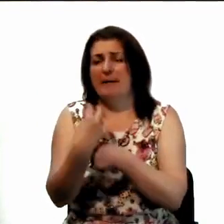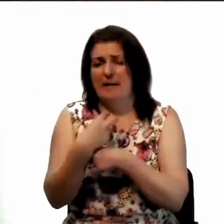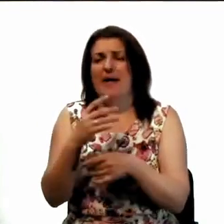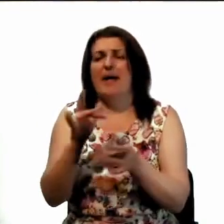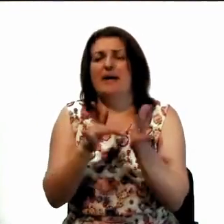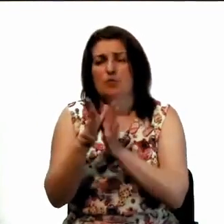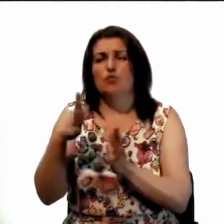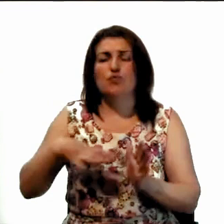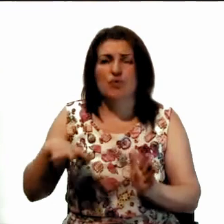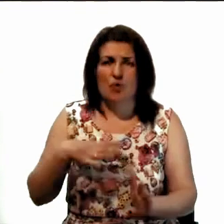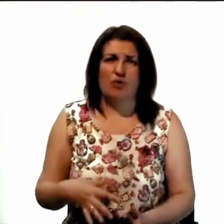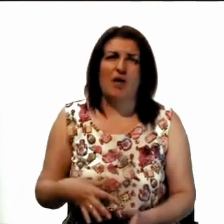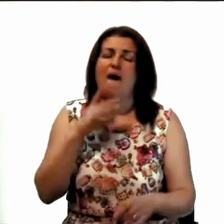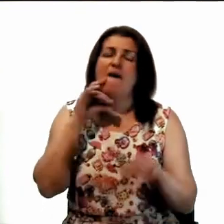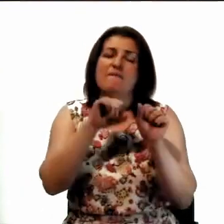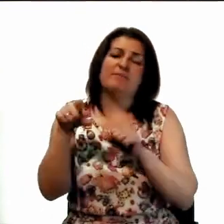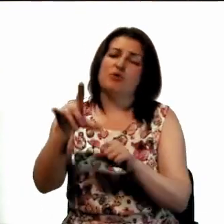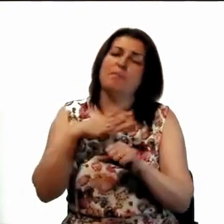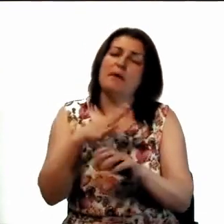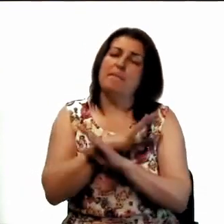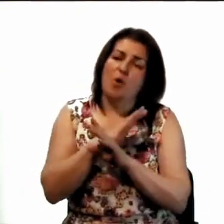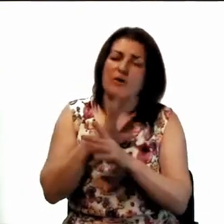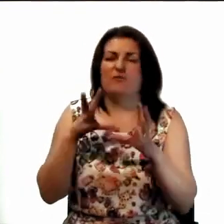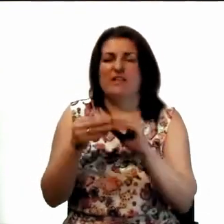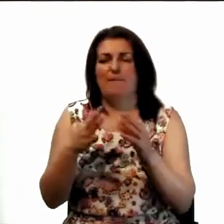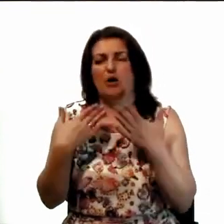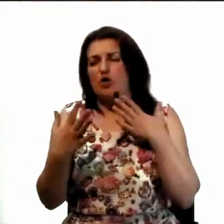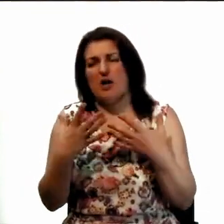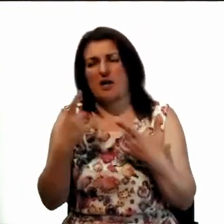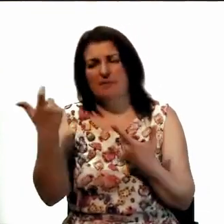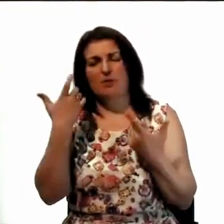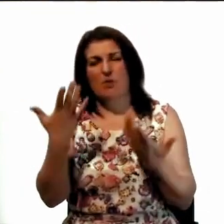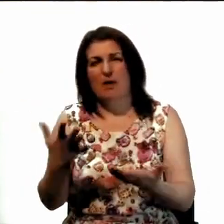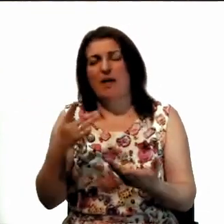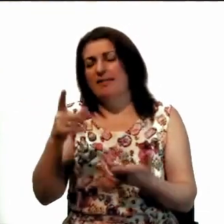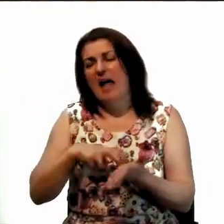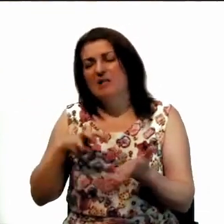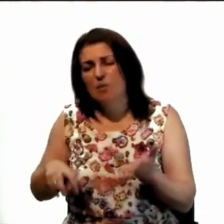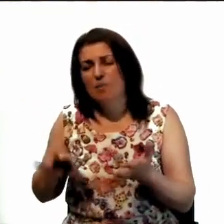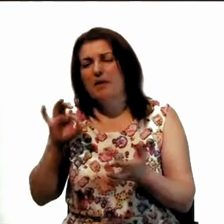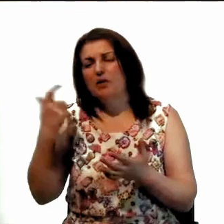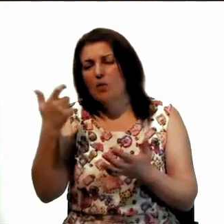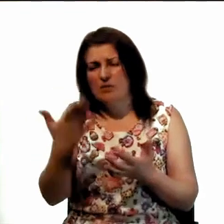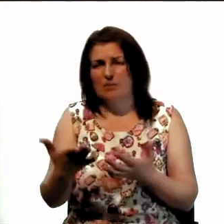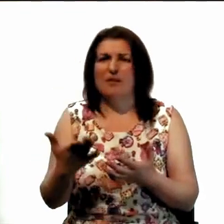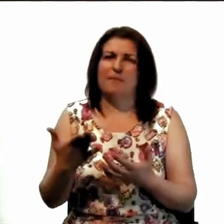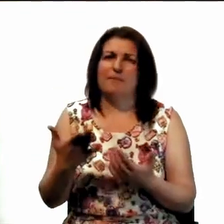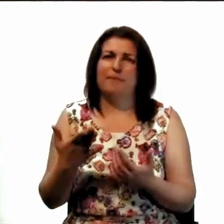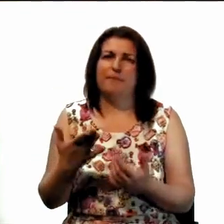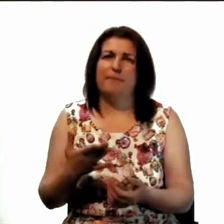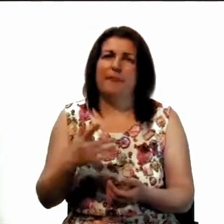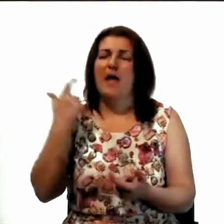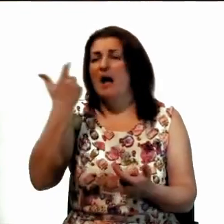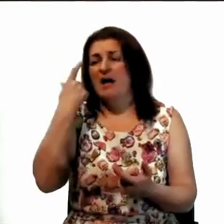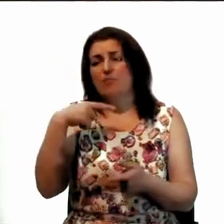ждет. Возможно, ты был мертвым в взаимоотношениях с Господом. Ты отступил от Господа.